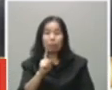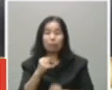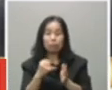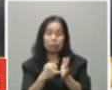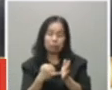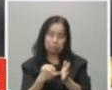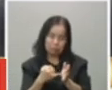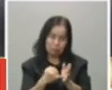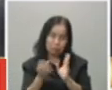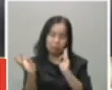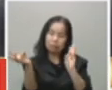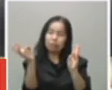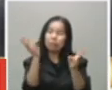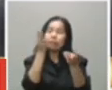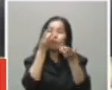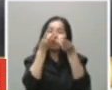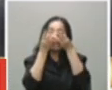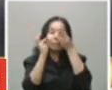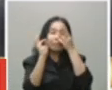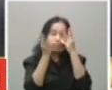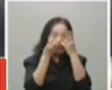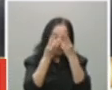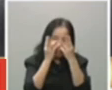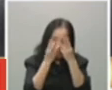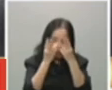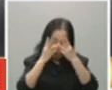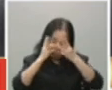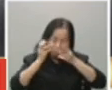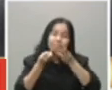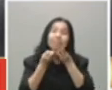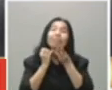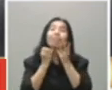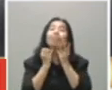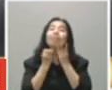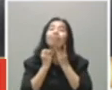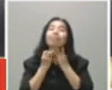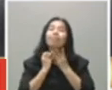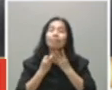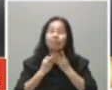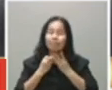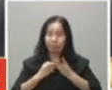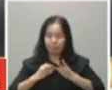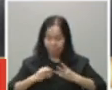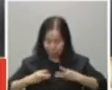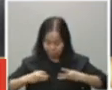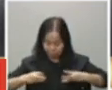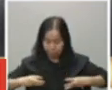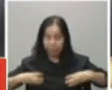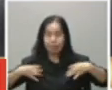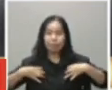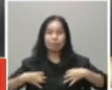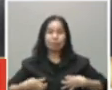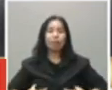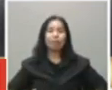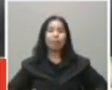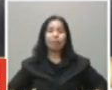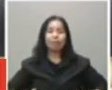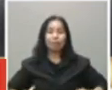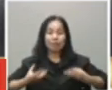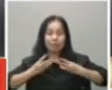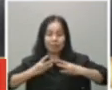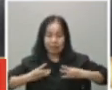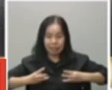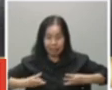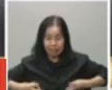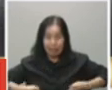สูดอ่านเข้าจมูกผ่านถุงลมตรงไปที่ปอดได้เลยแล้วก็มันก็